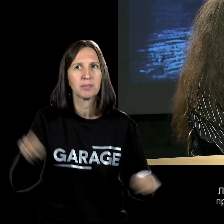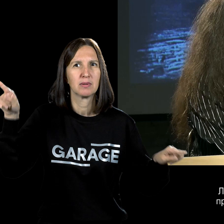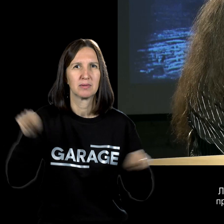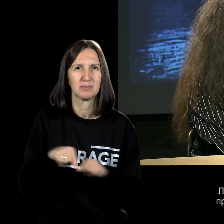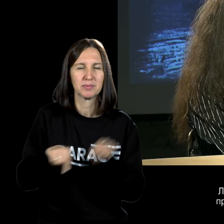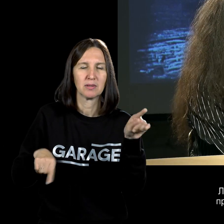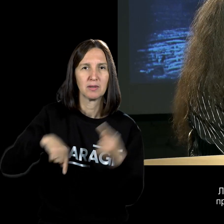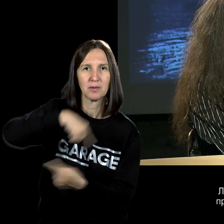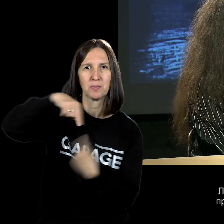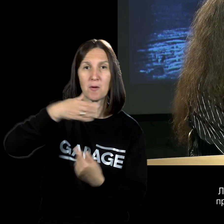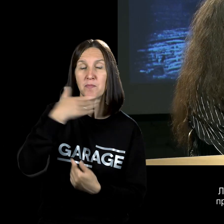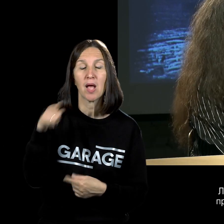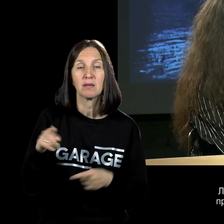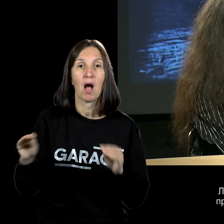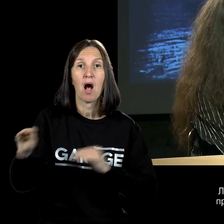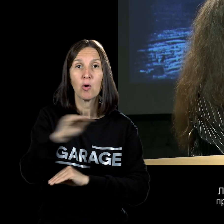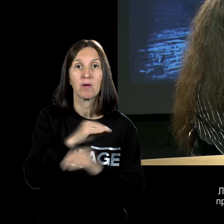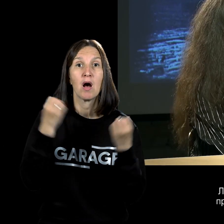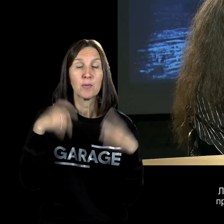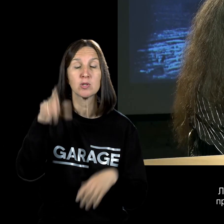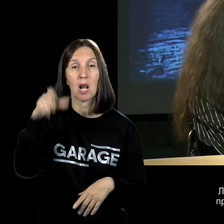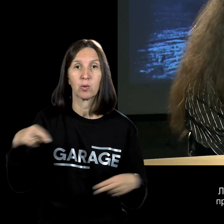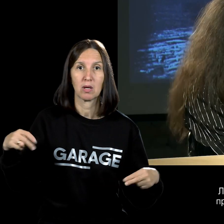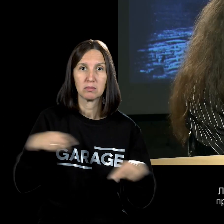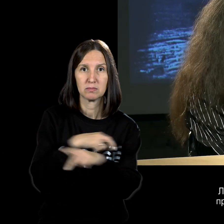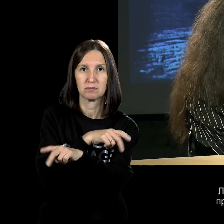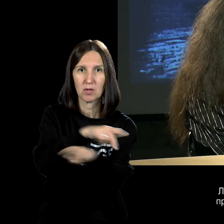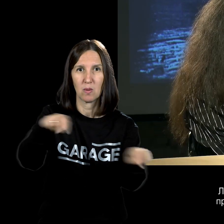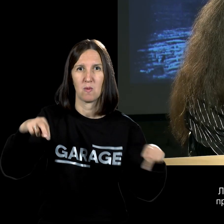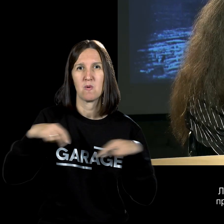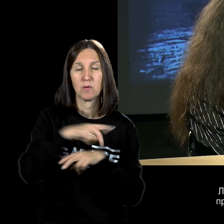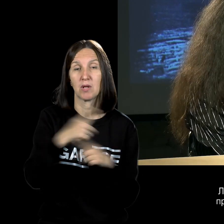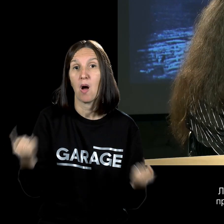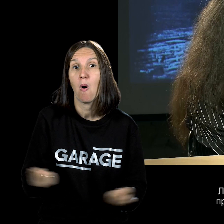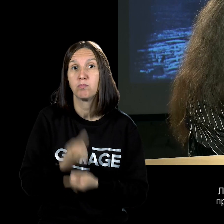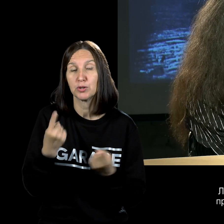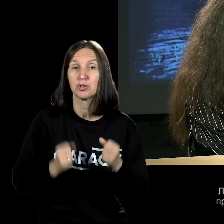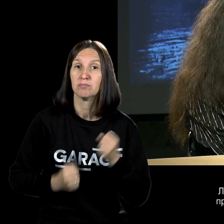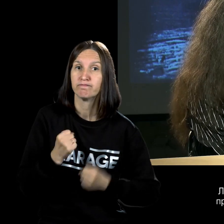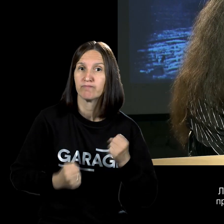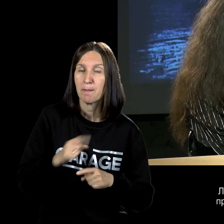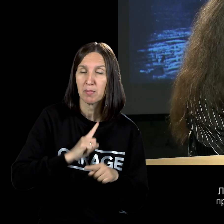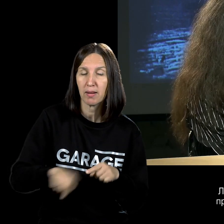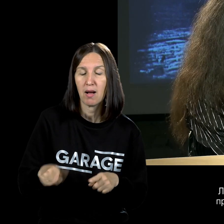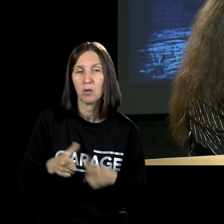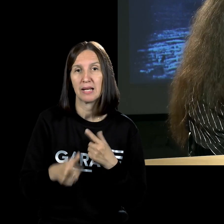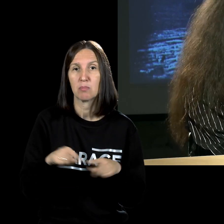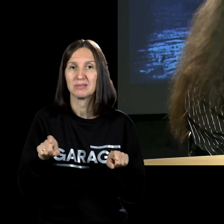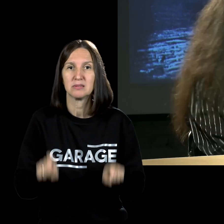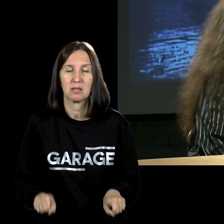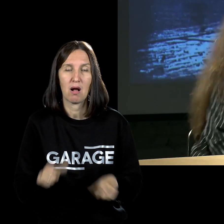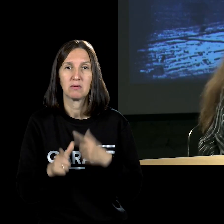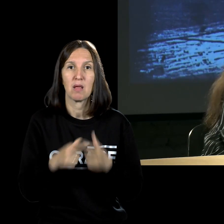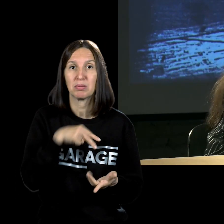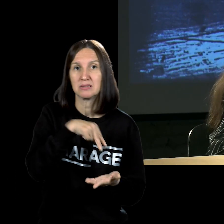где хореография строится из того, что люди просто ходят обыденным шагом, просто пробегают, просто сидят и стоят. И